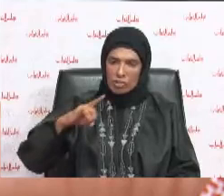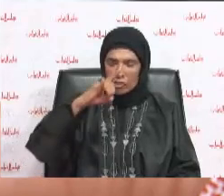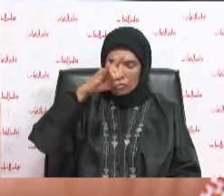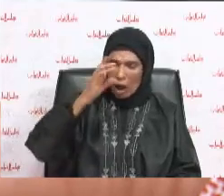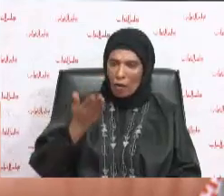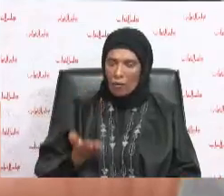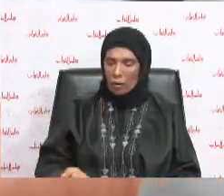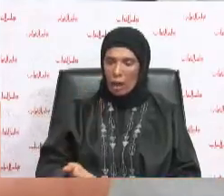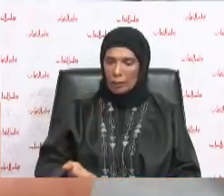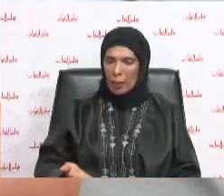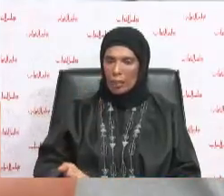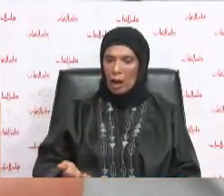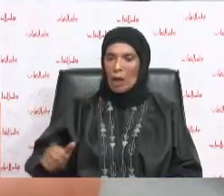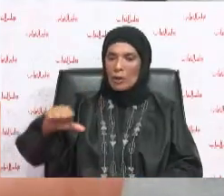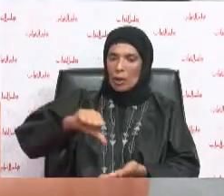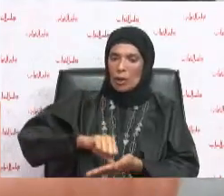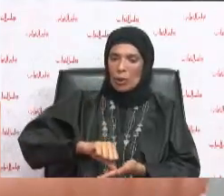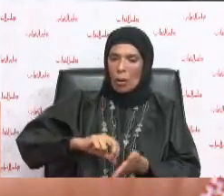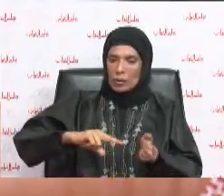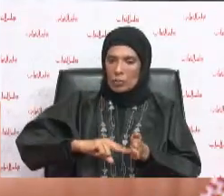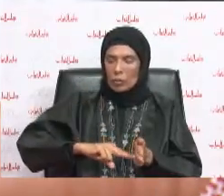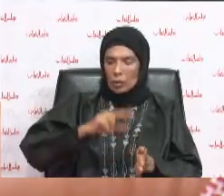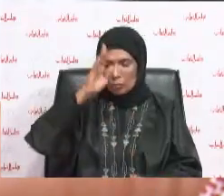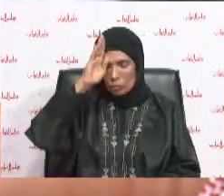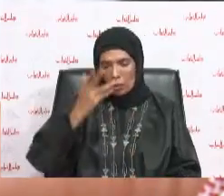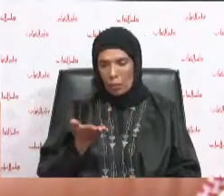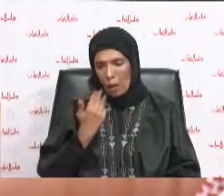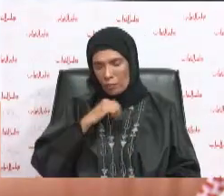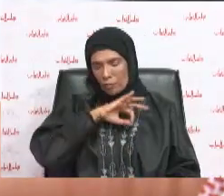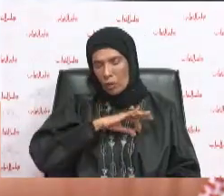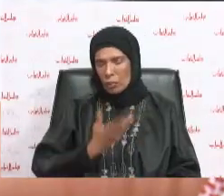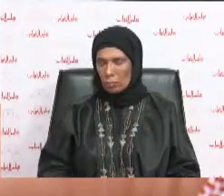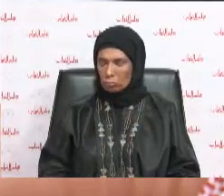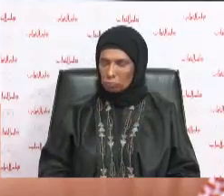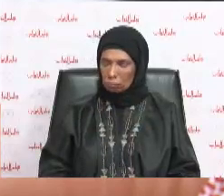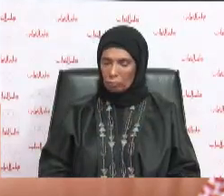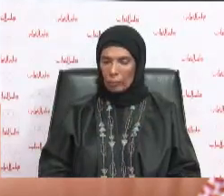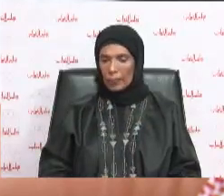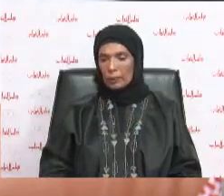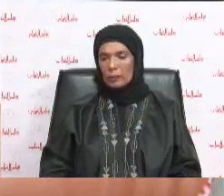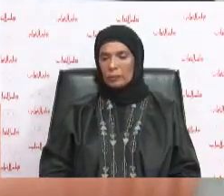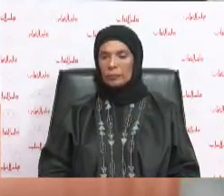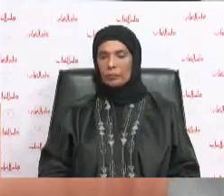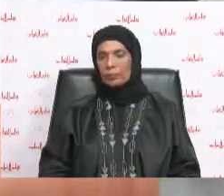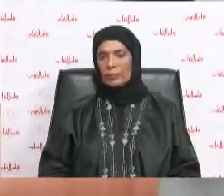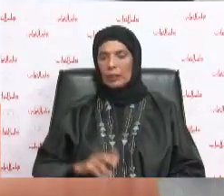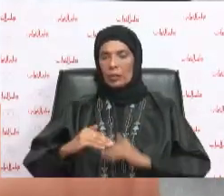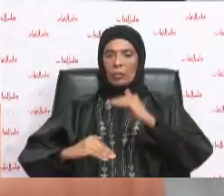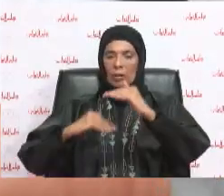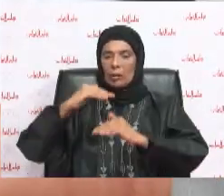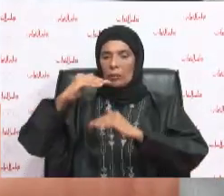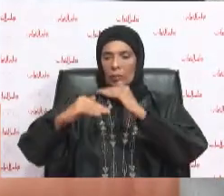المنافذ الربحية. هاي بالنسبة لذي زيادة خطوط، طبعا نفس الموضوع، والارتقاء بخدمات